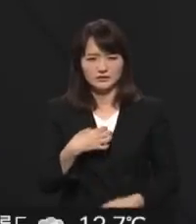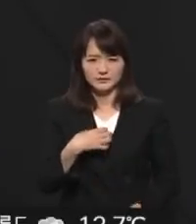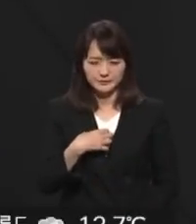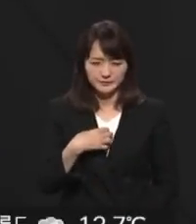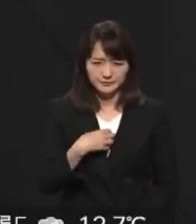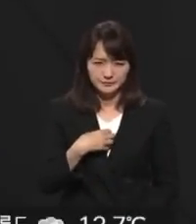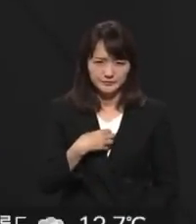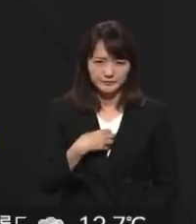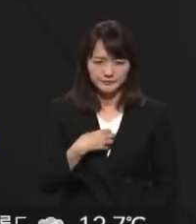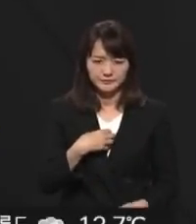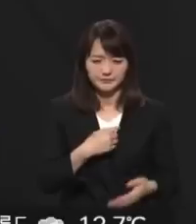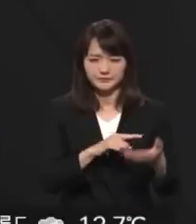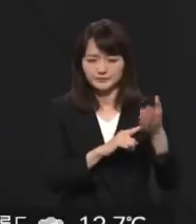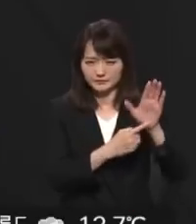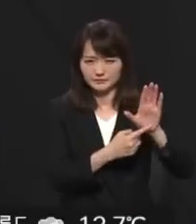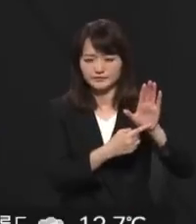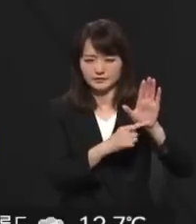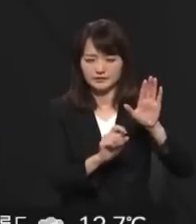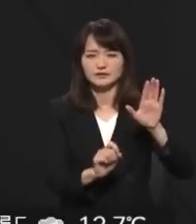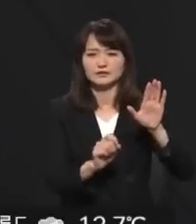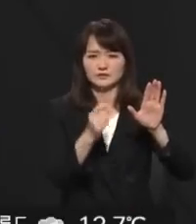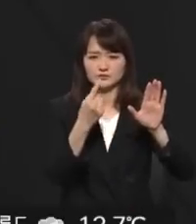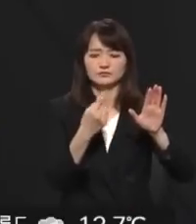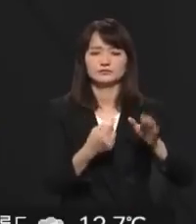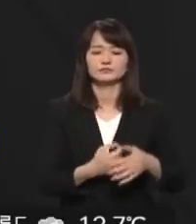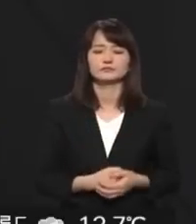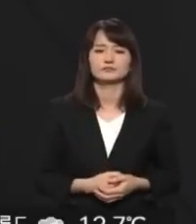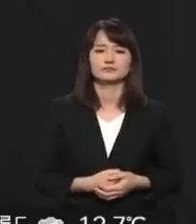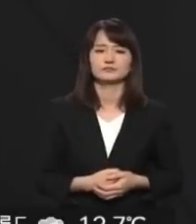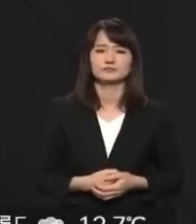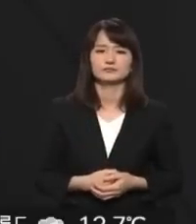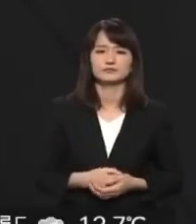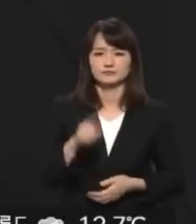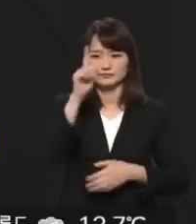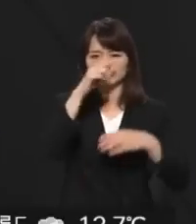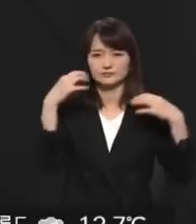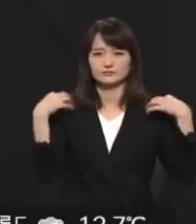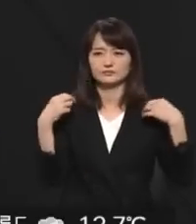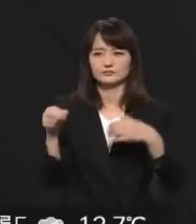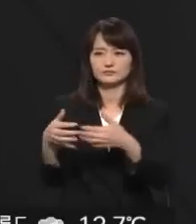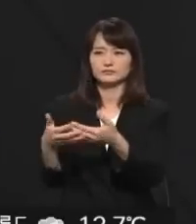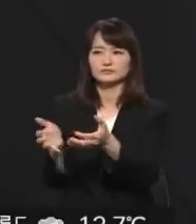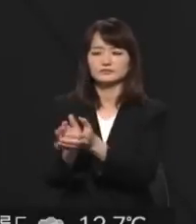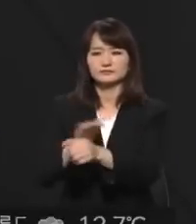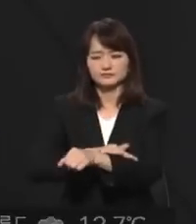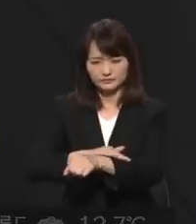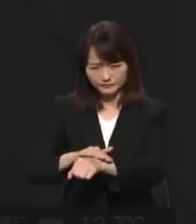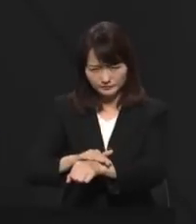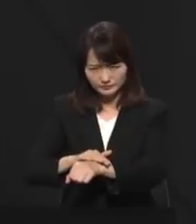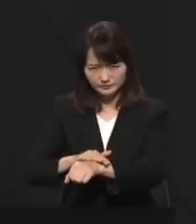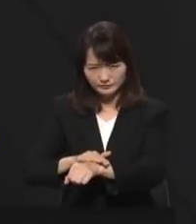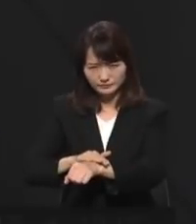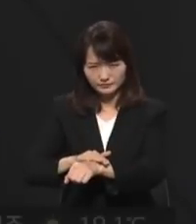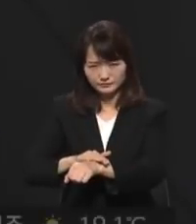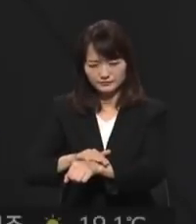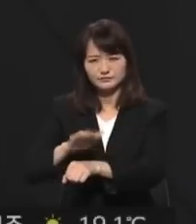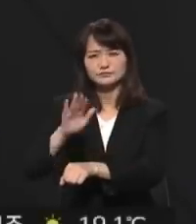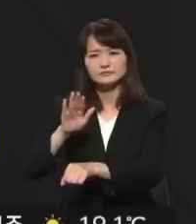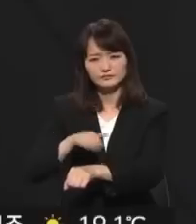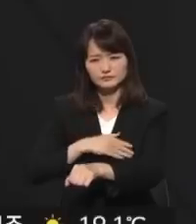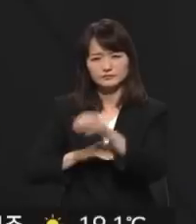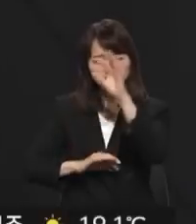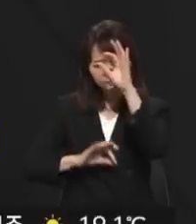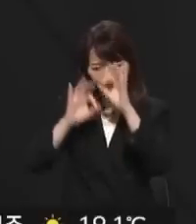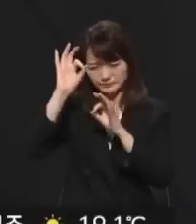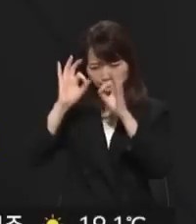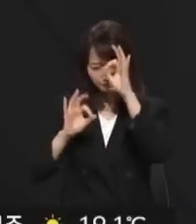이제 나타난 발로 아닌가 싶어요 그래서 좀 정부 여당이 아무튼 잘 해야 되는데 못하고 있는 상황에서 계속